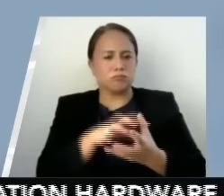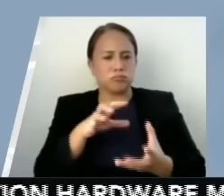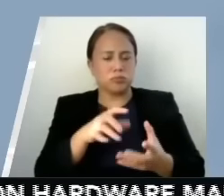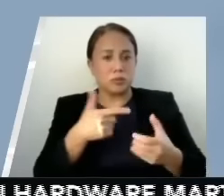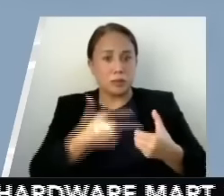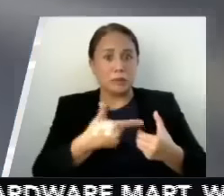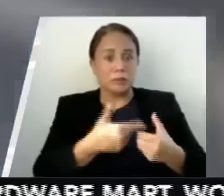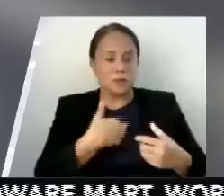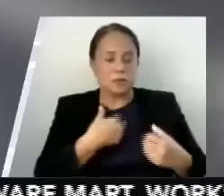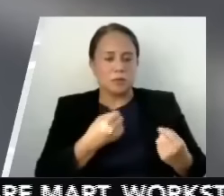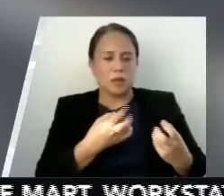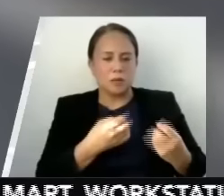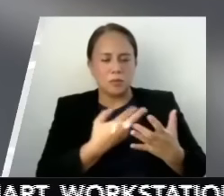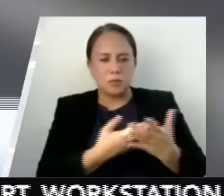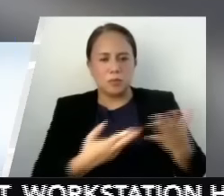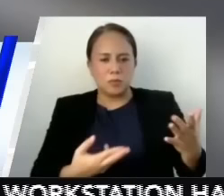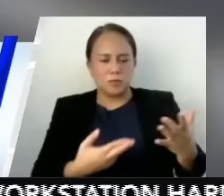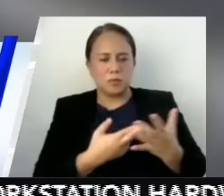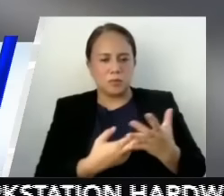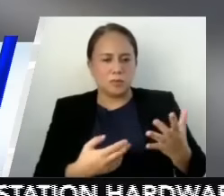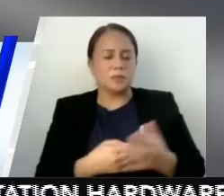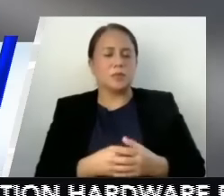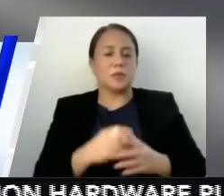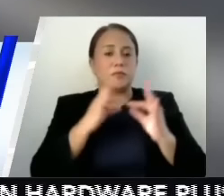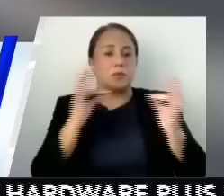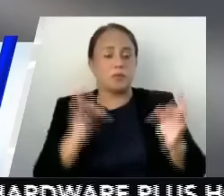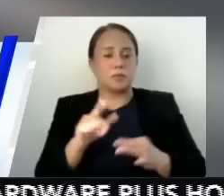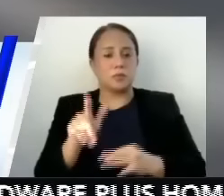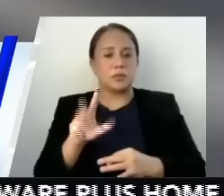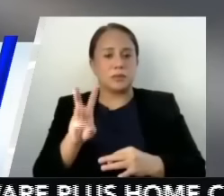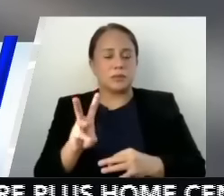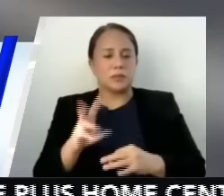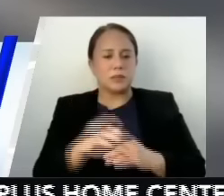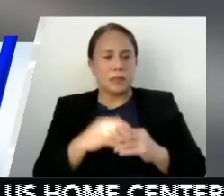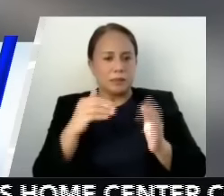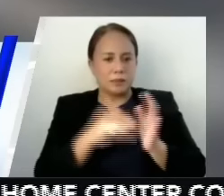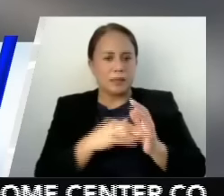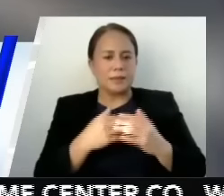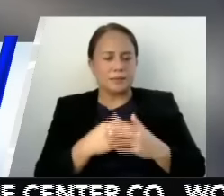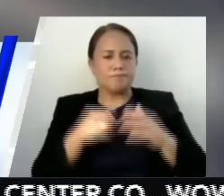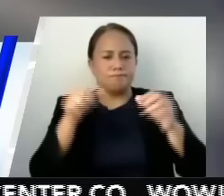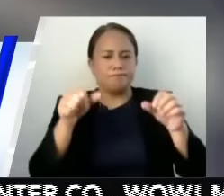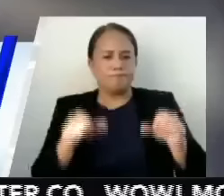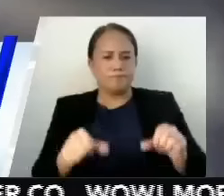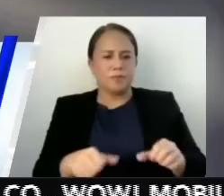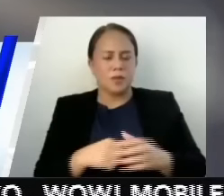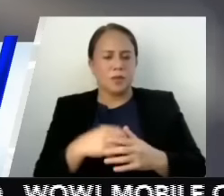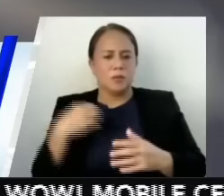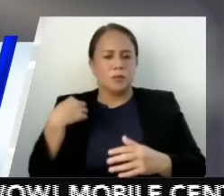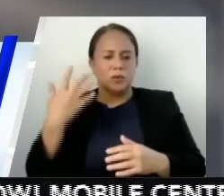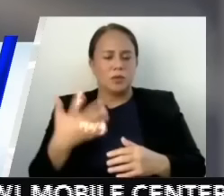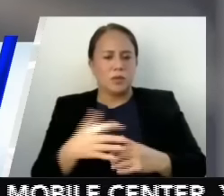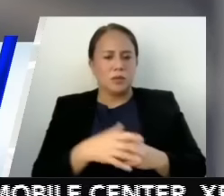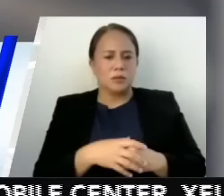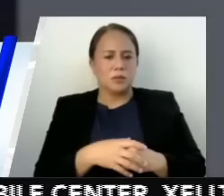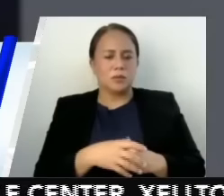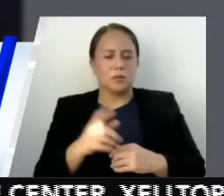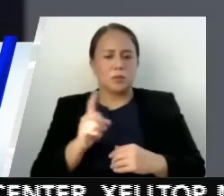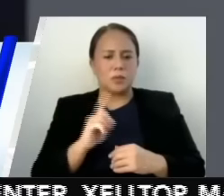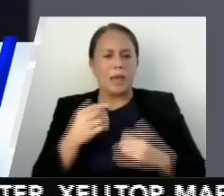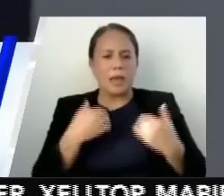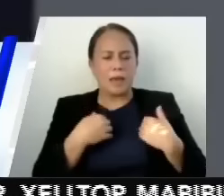marine resources. Nitong February 26, nag-post ulit ang dating U.S. Air Force official na si Ray Powell na may dalawang barko na